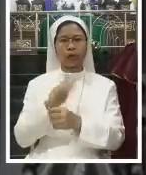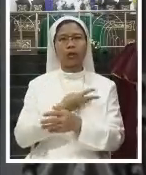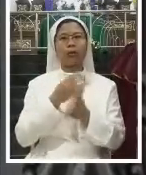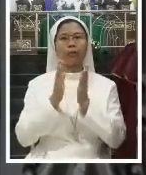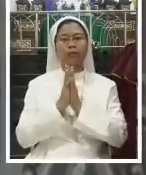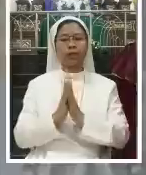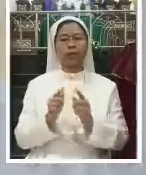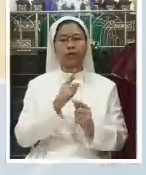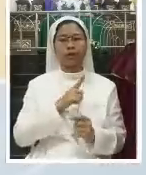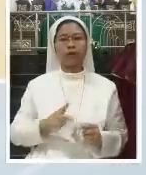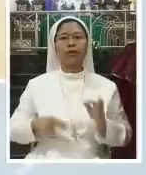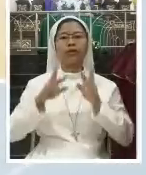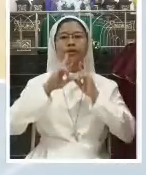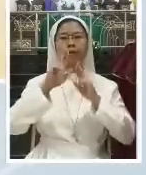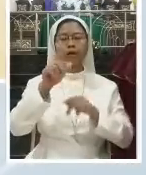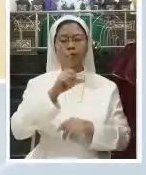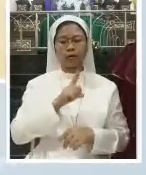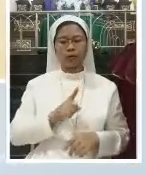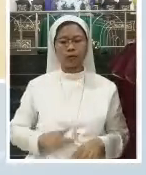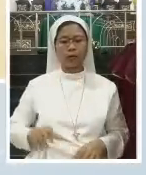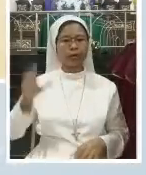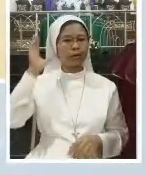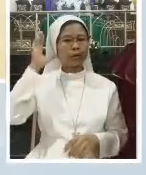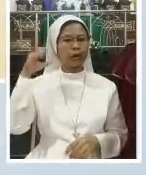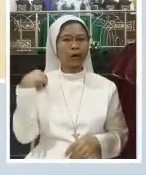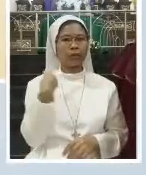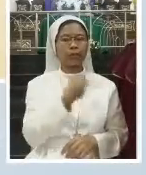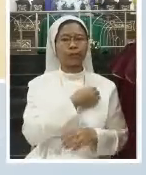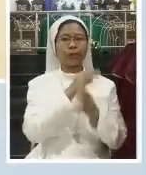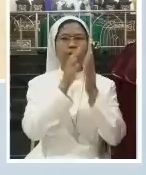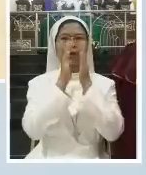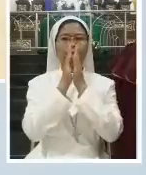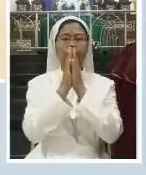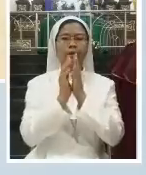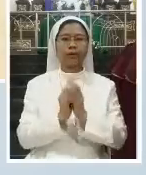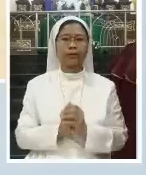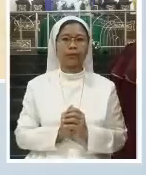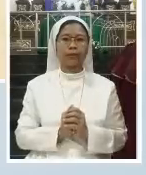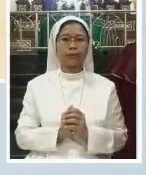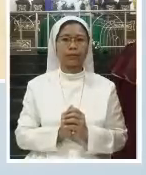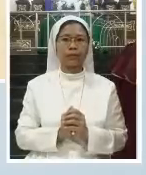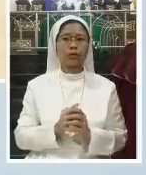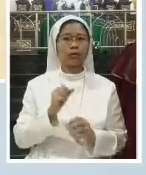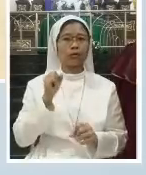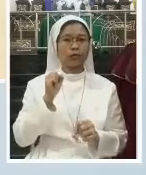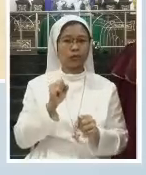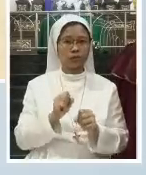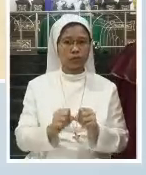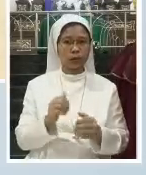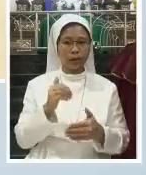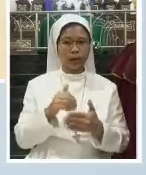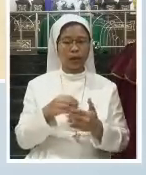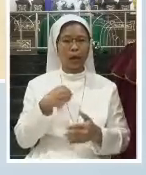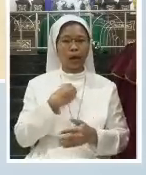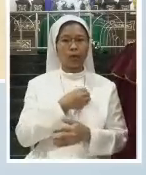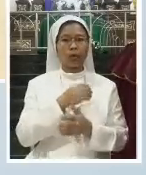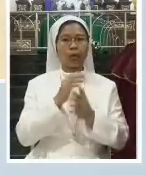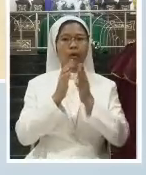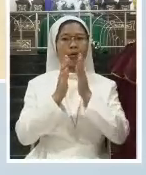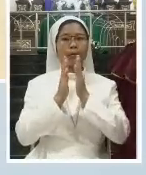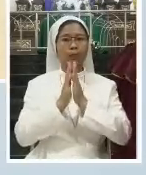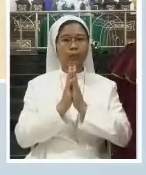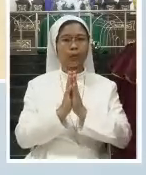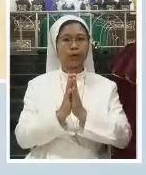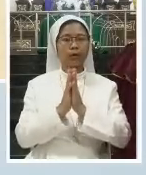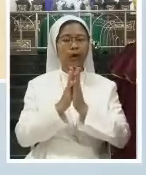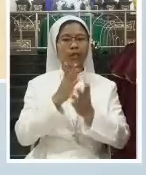to sa kagurangnan. Kagurangnan inanyuga ang samong pamibi. Tanganing sa pagpamibi asin pag-ayunon niya